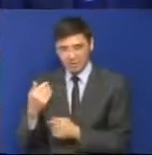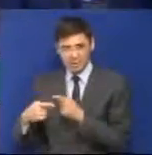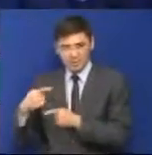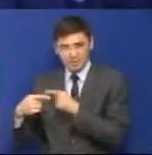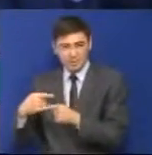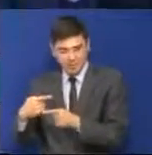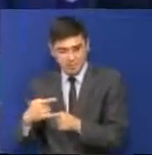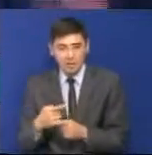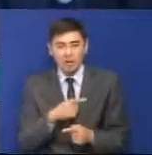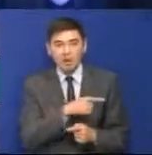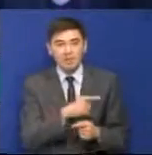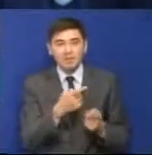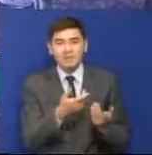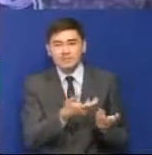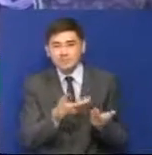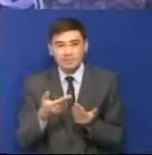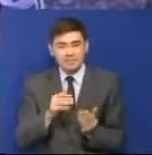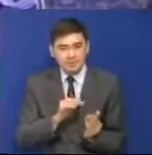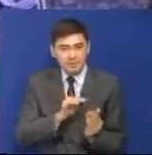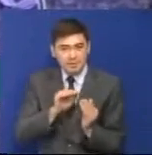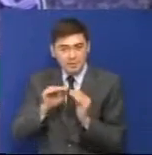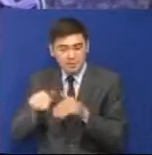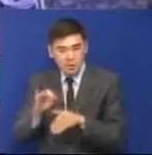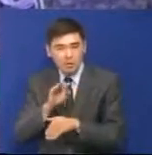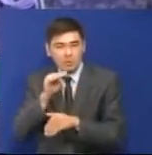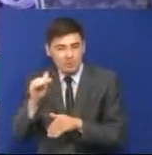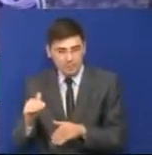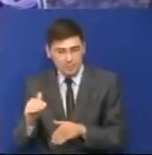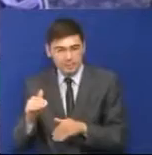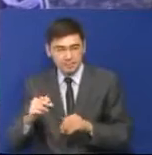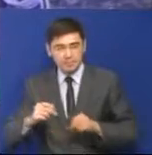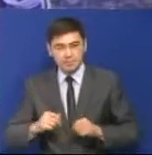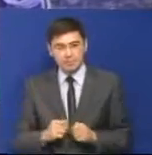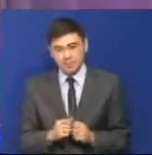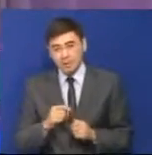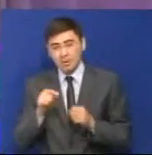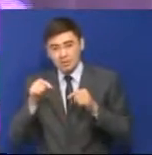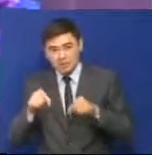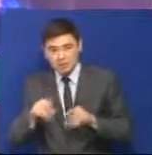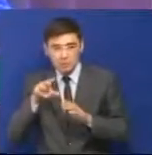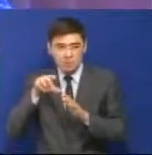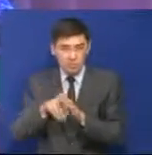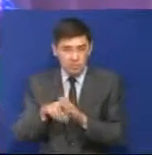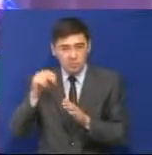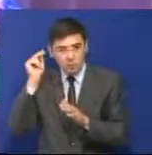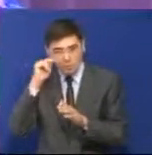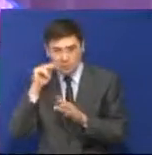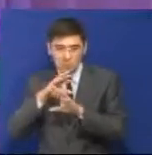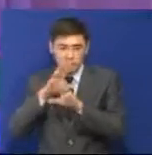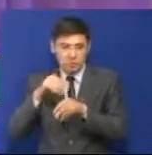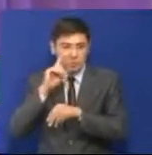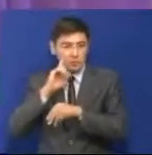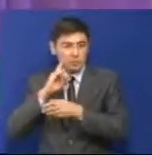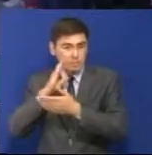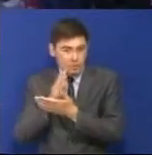өтті. Университет ректорының атап өткеніндей, мұнда жоғары білім алуға барлық жағдай жасалған. Бүгінде білім сапасын көтеруге